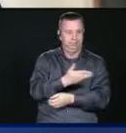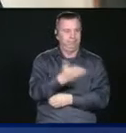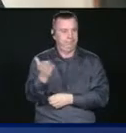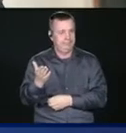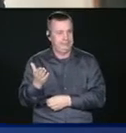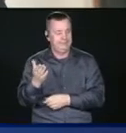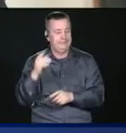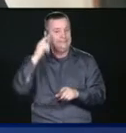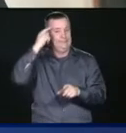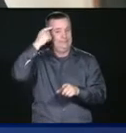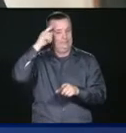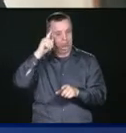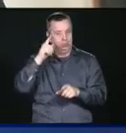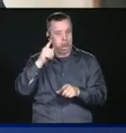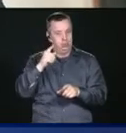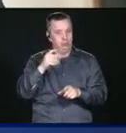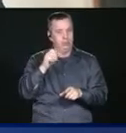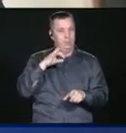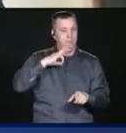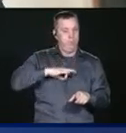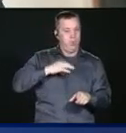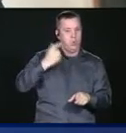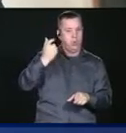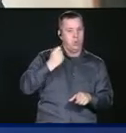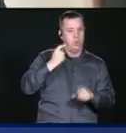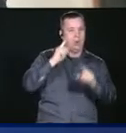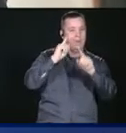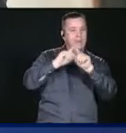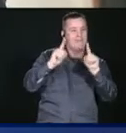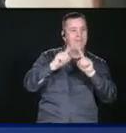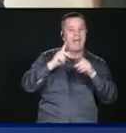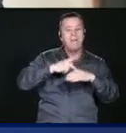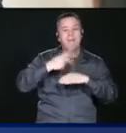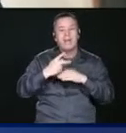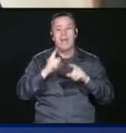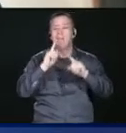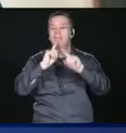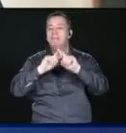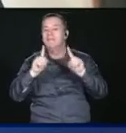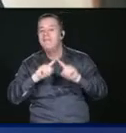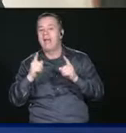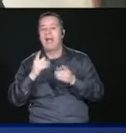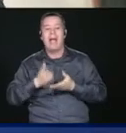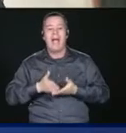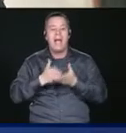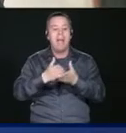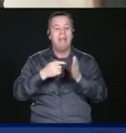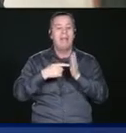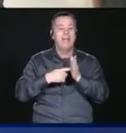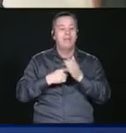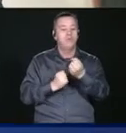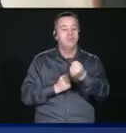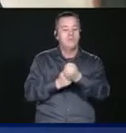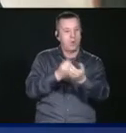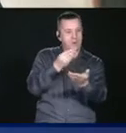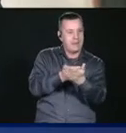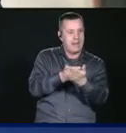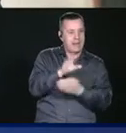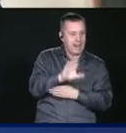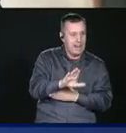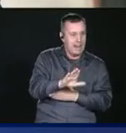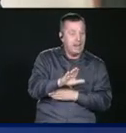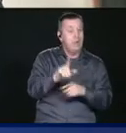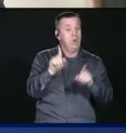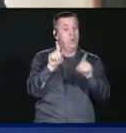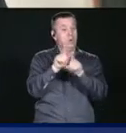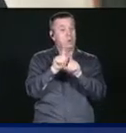pouvoir se servir des programmes mis de l'avant, subventions salariales, mais nous allons aussi avoir un